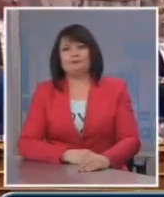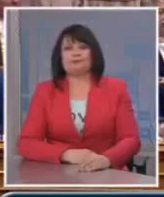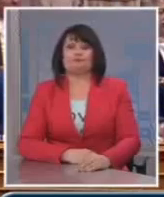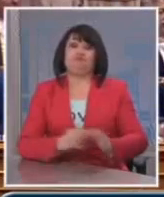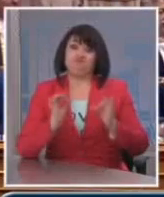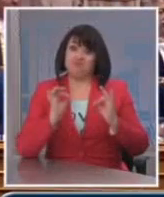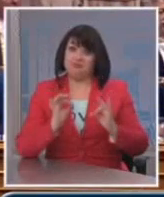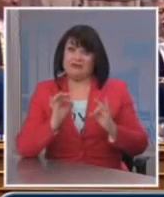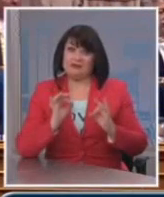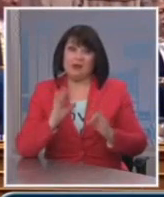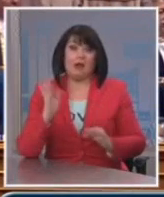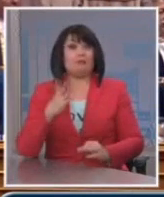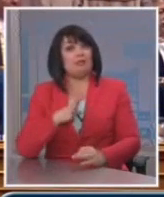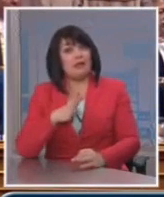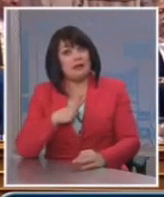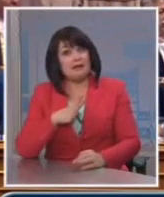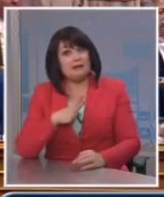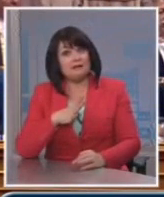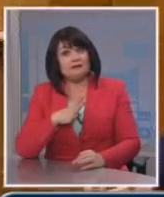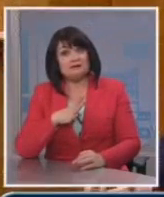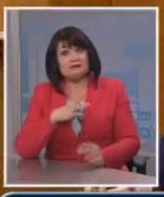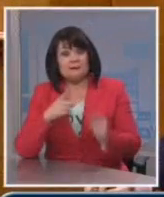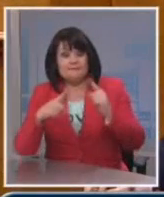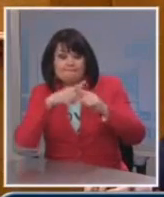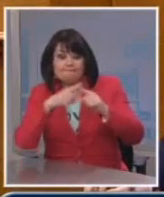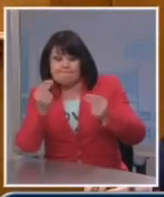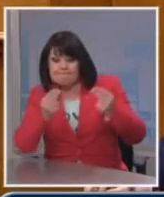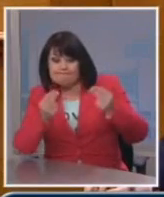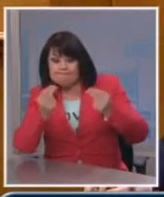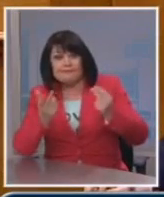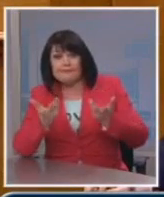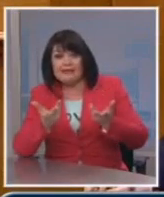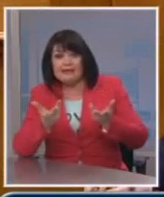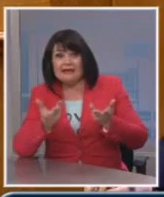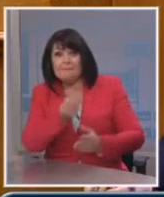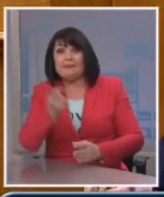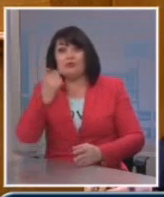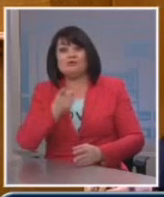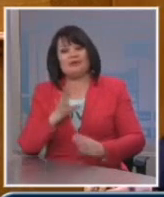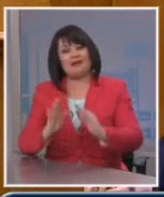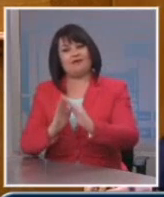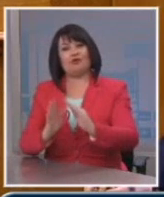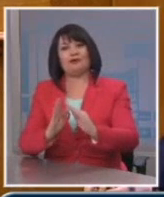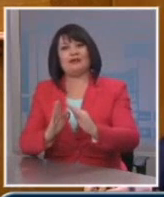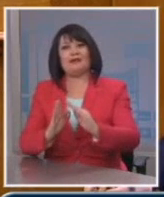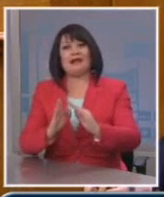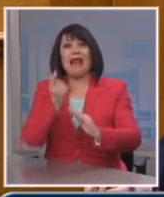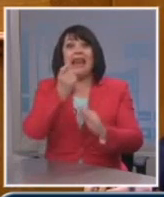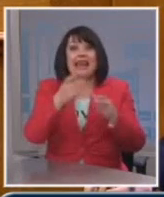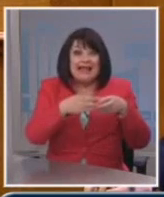Βεβαίως όμως, όταν θέλεις η εξίσωση να βγαίνει και θέλεις να ευνοήσεις την πλειοψηφία, θα αδικήσεις τη